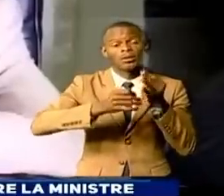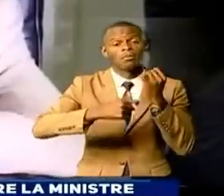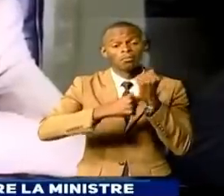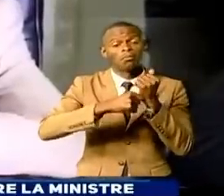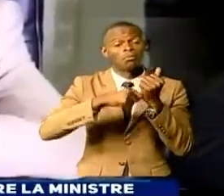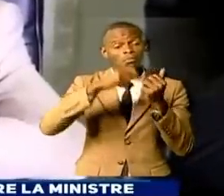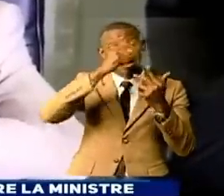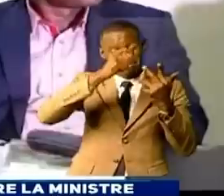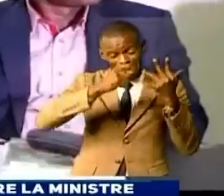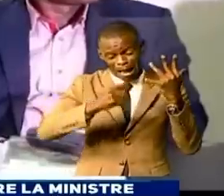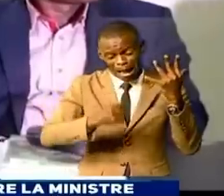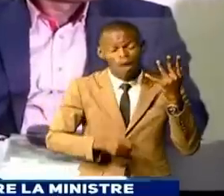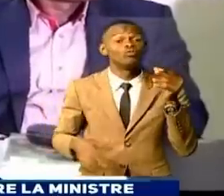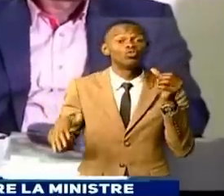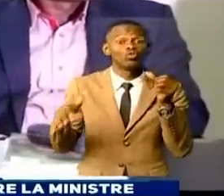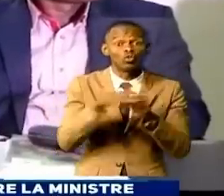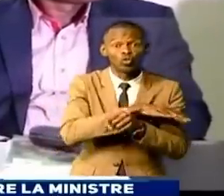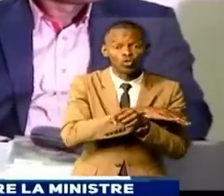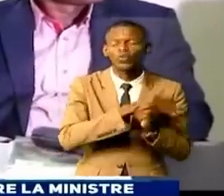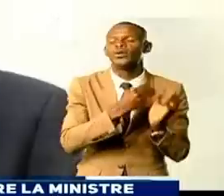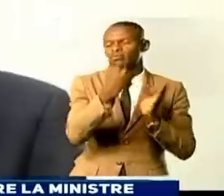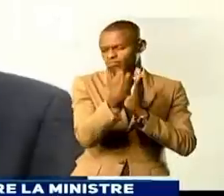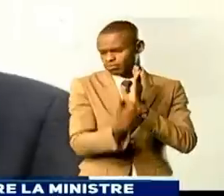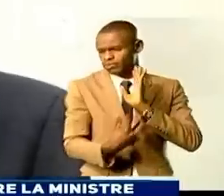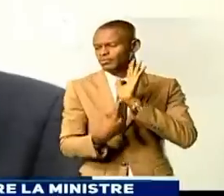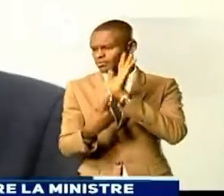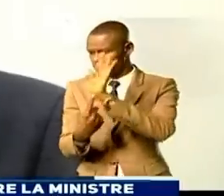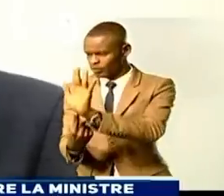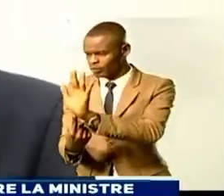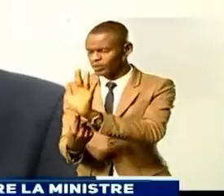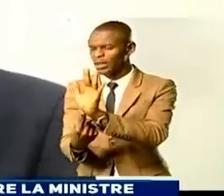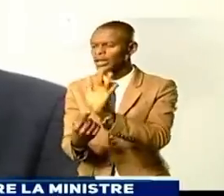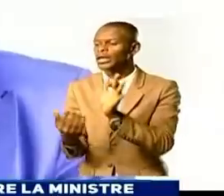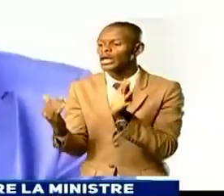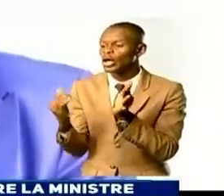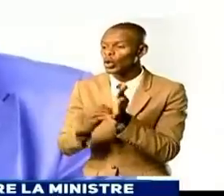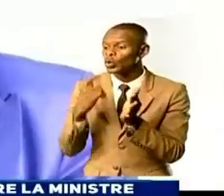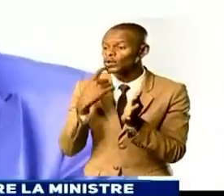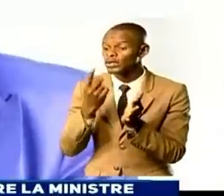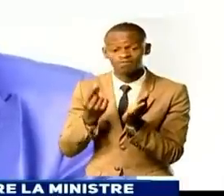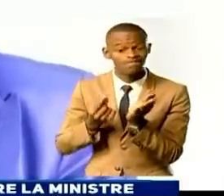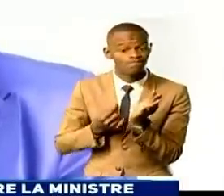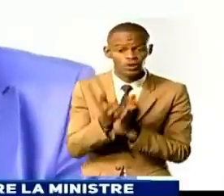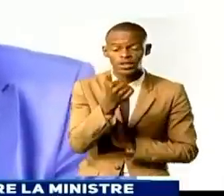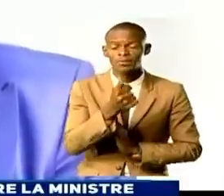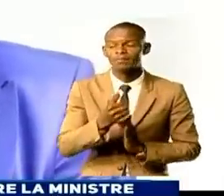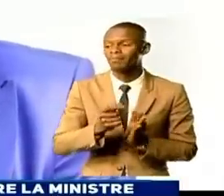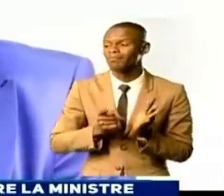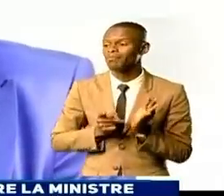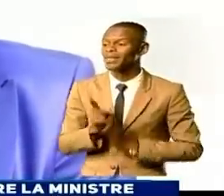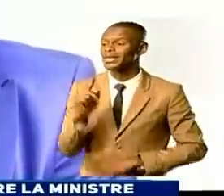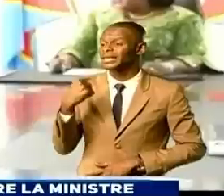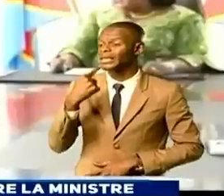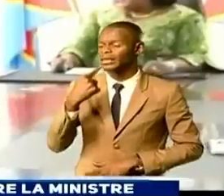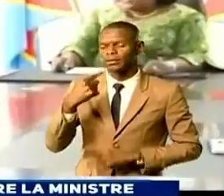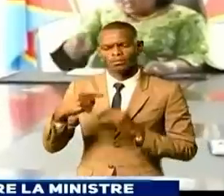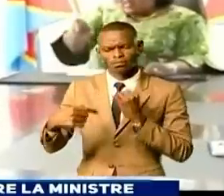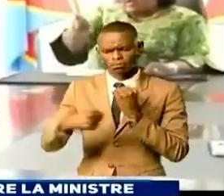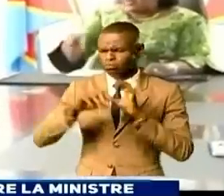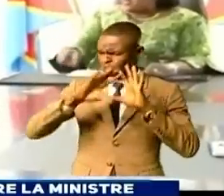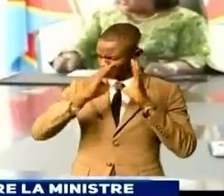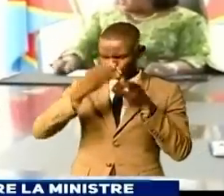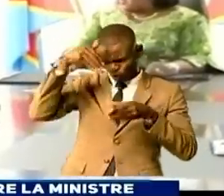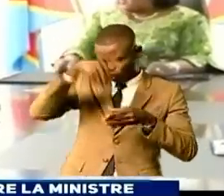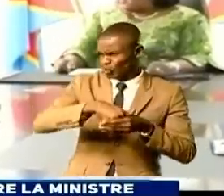être payée non seulement aux agents et cadres qui ont un numéro matricule, mais aussi aux agents et cadres appelés nouvelles